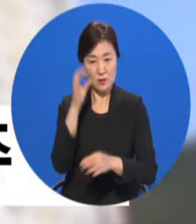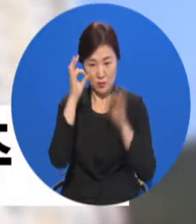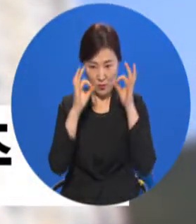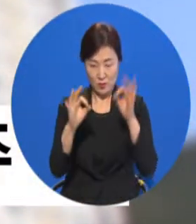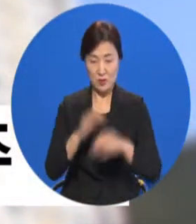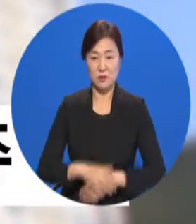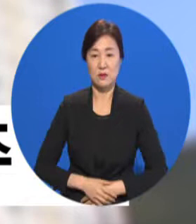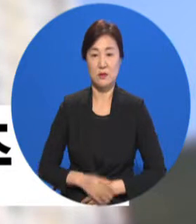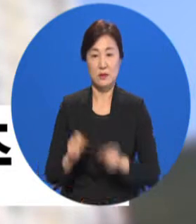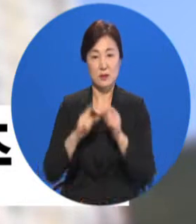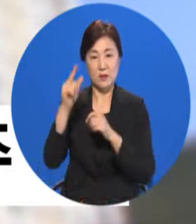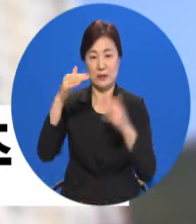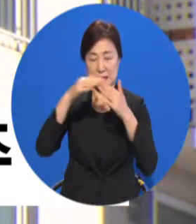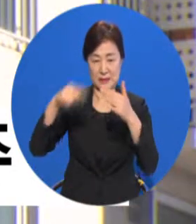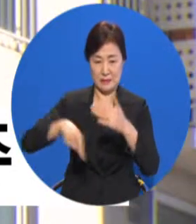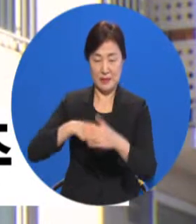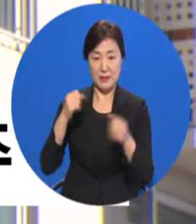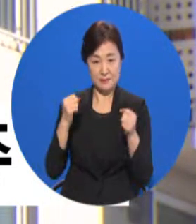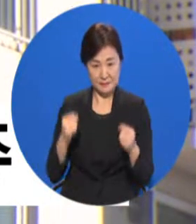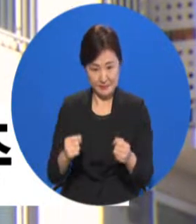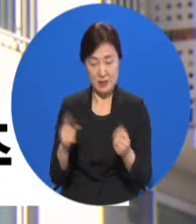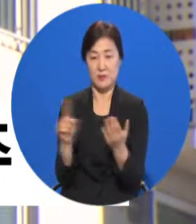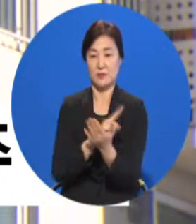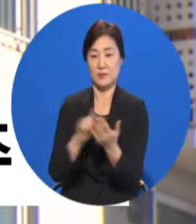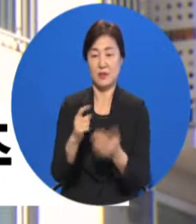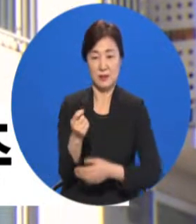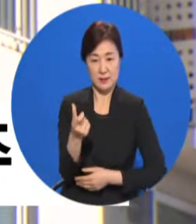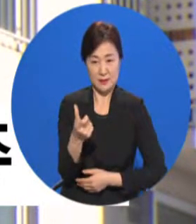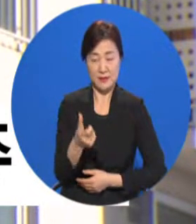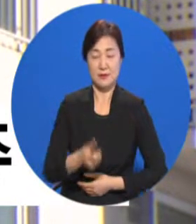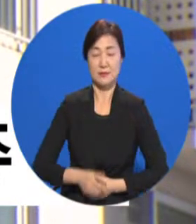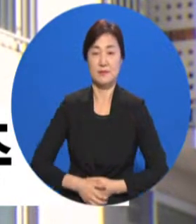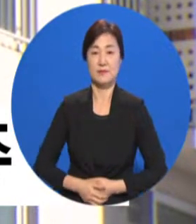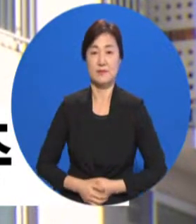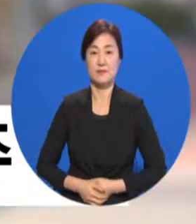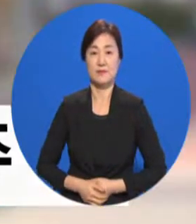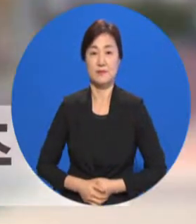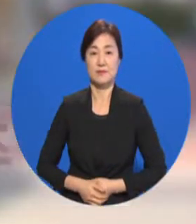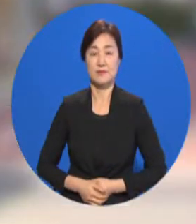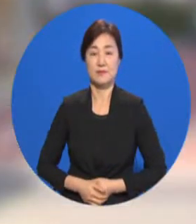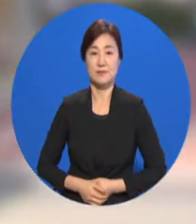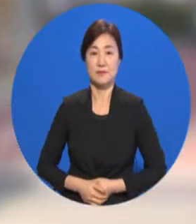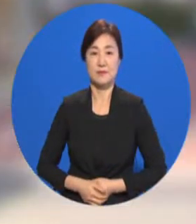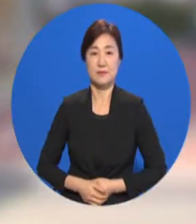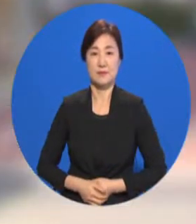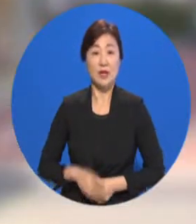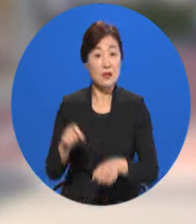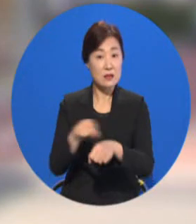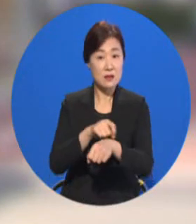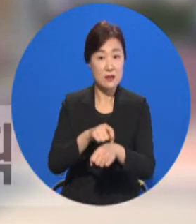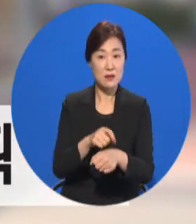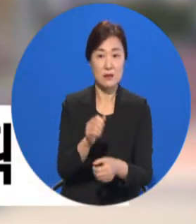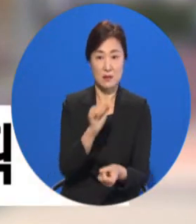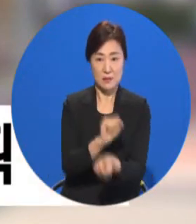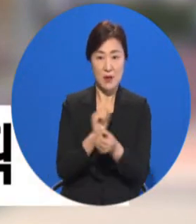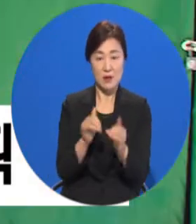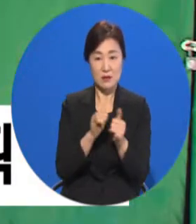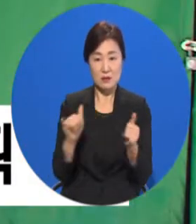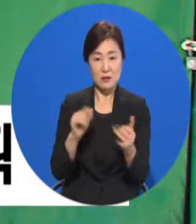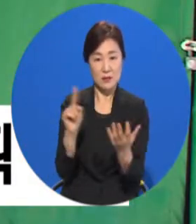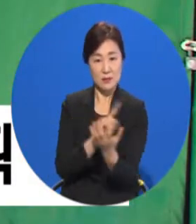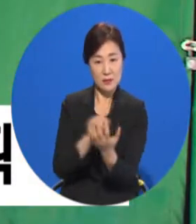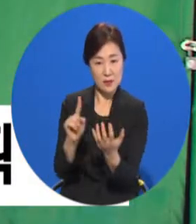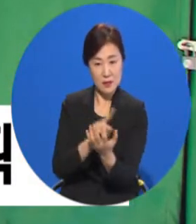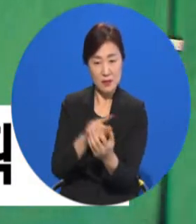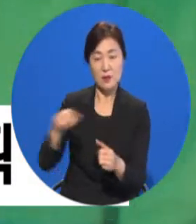확진자가 대부분 집에만 머물러 접촉자 수가 제한적이라고 강조했습니다. 특히 확진자의 동선에 포함된